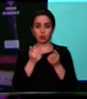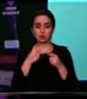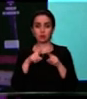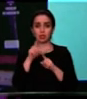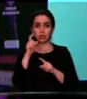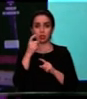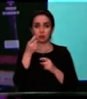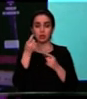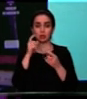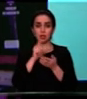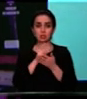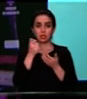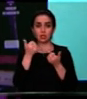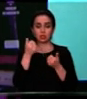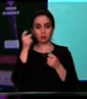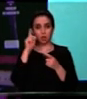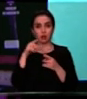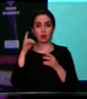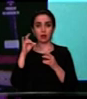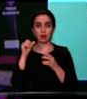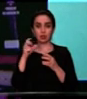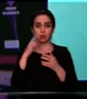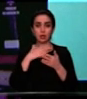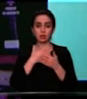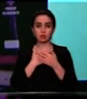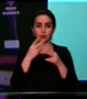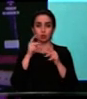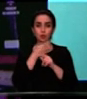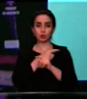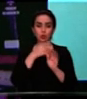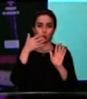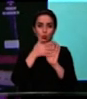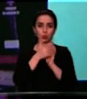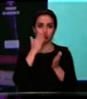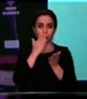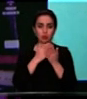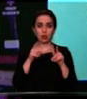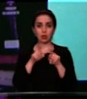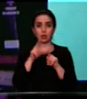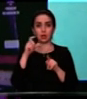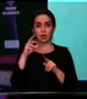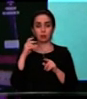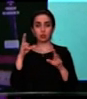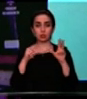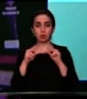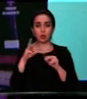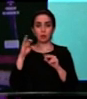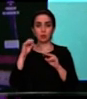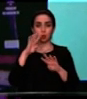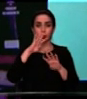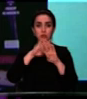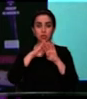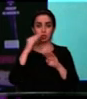kimyo darsidan yaxshi bilasizki, radioaktiv elementlar kuchli nurlantirish xususiyatiga ega element hisoblanadi. Mendeleyev